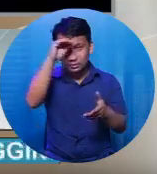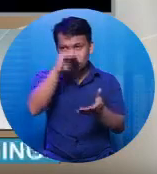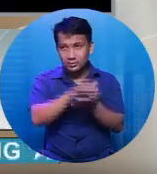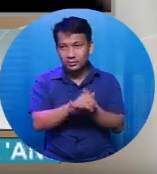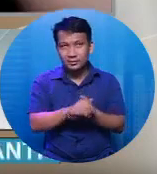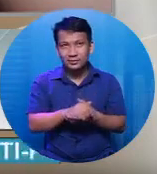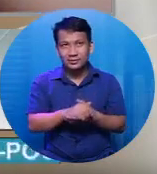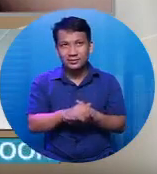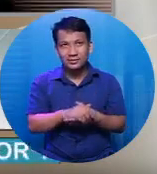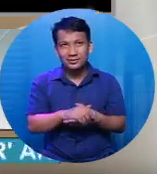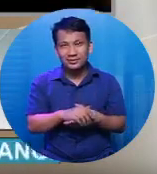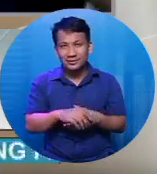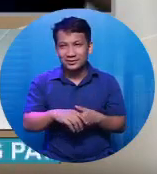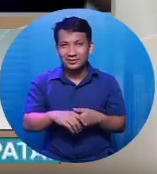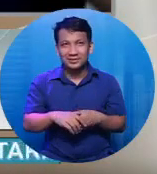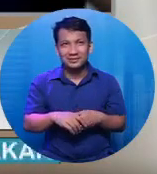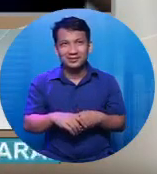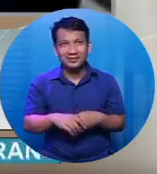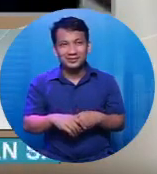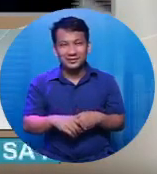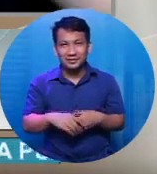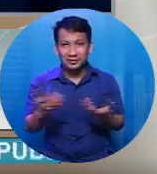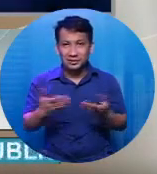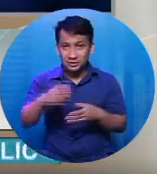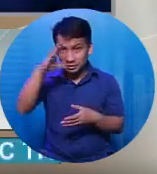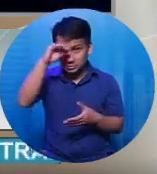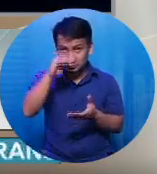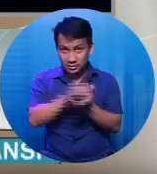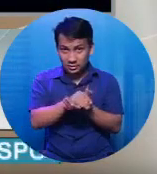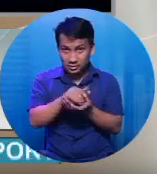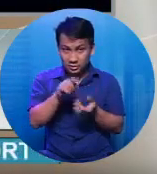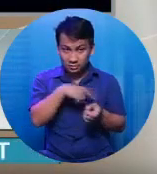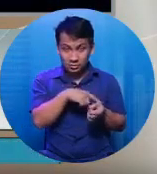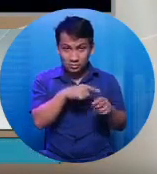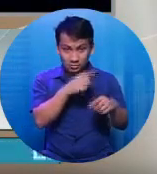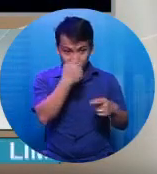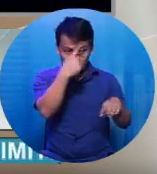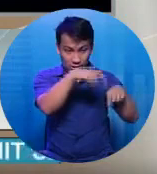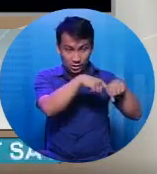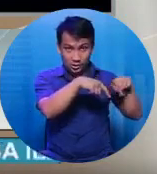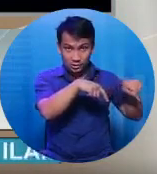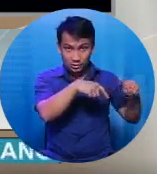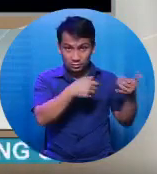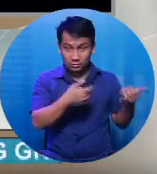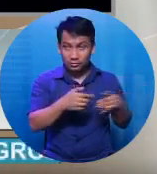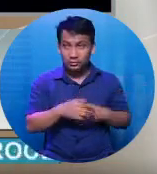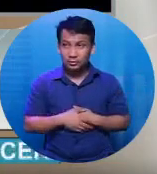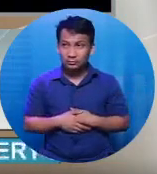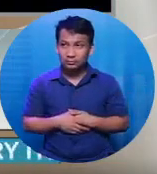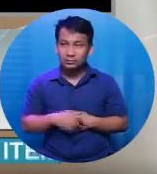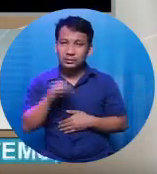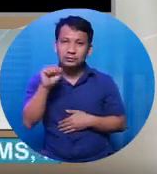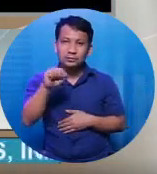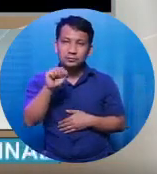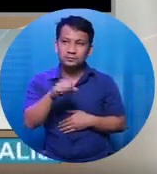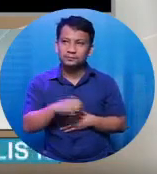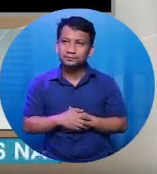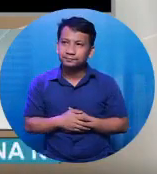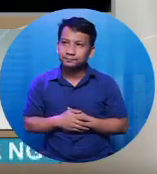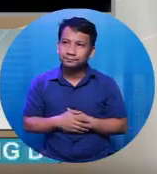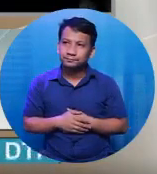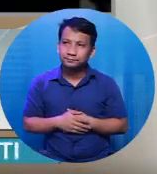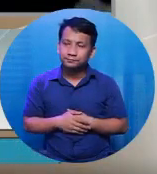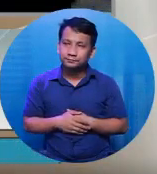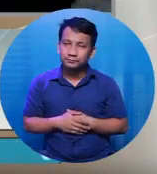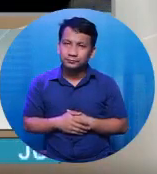topic kanina. Ipinagpalit po, sorry, ma'am. Ipinagpalit po kayo ni Mister sa inyong border? Opo. Okay.